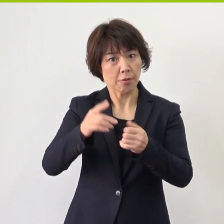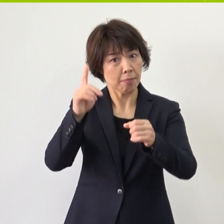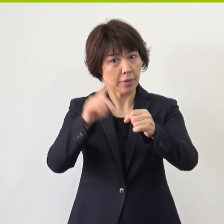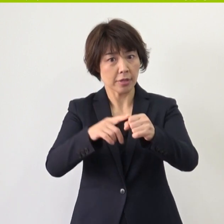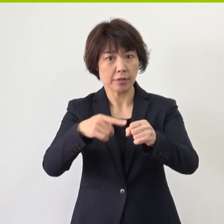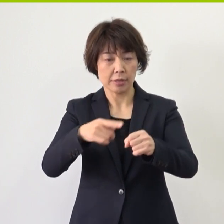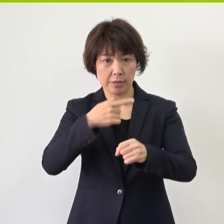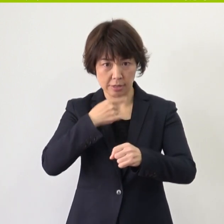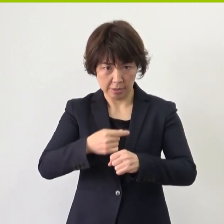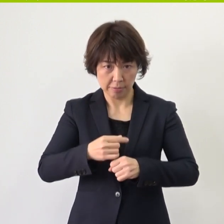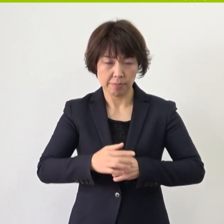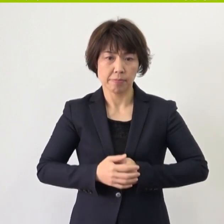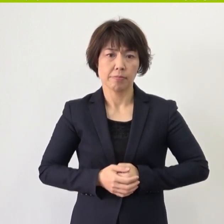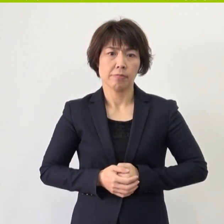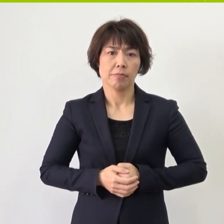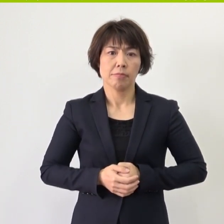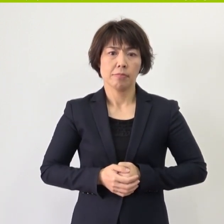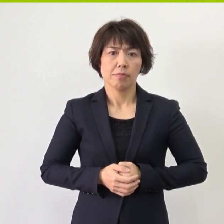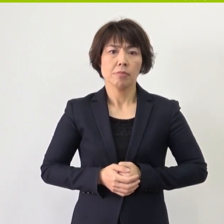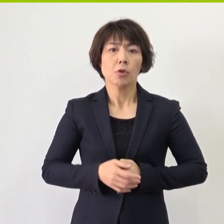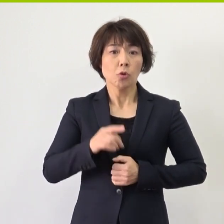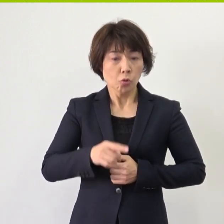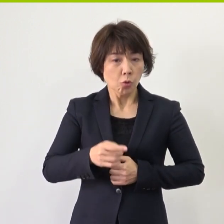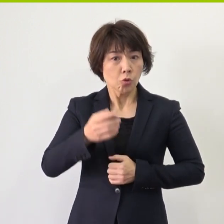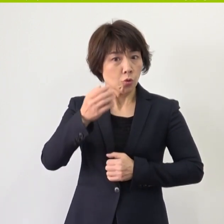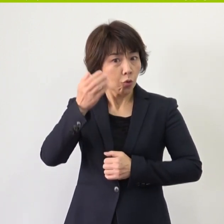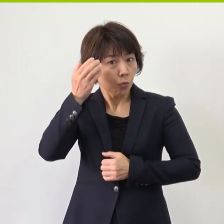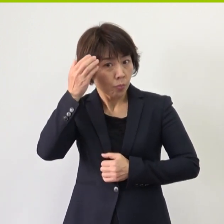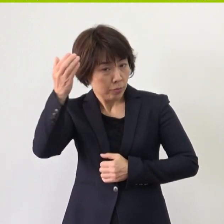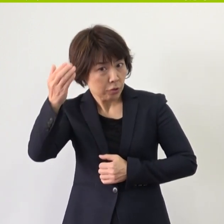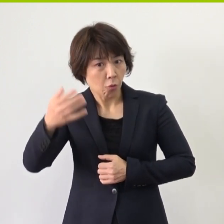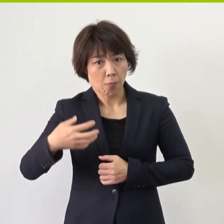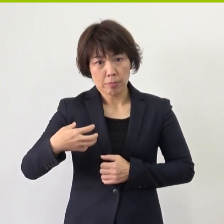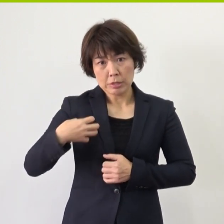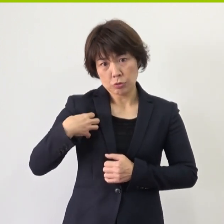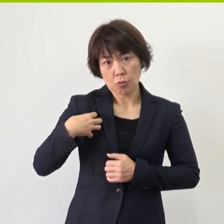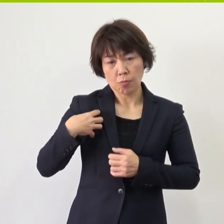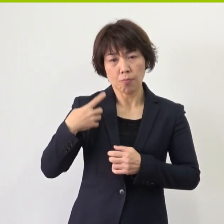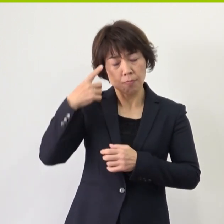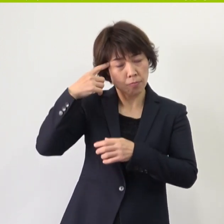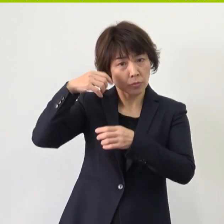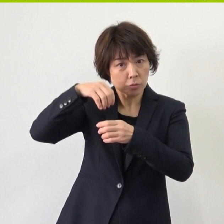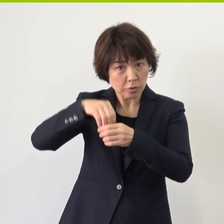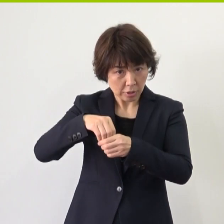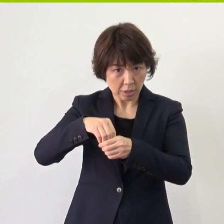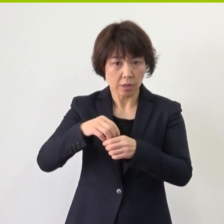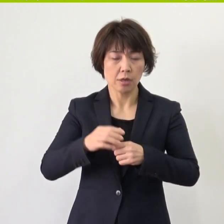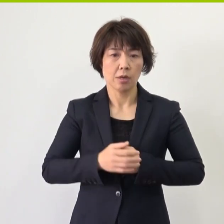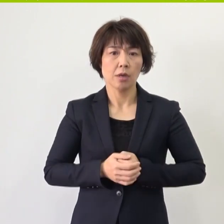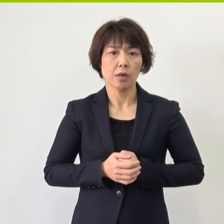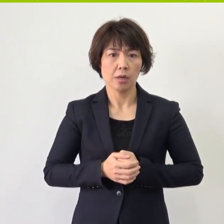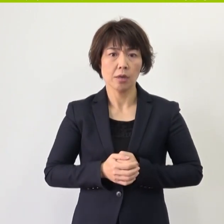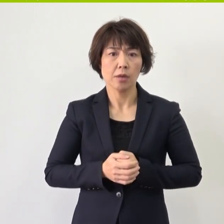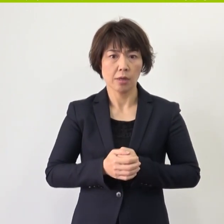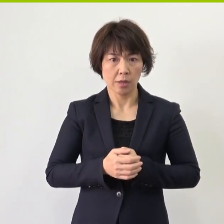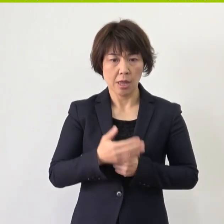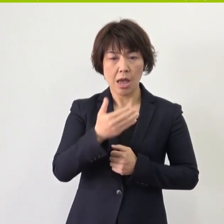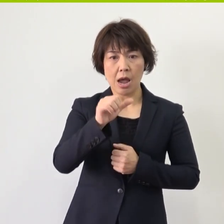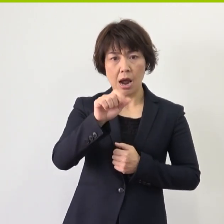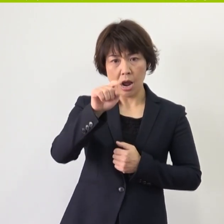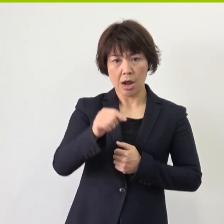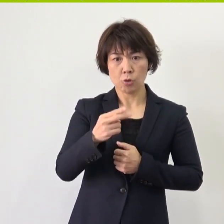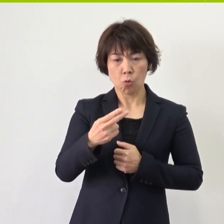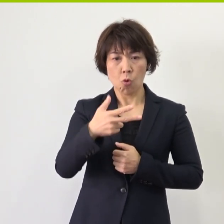というふうに思っています。そうしたビジョンやミッションを踏まえて、分離統合のアートス